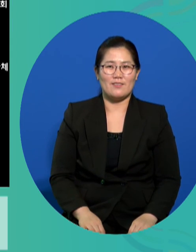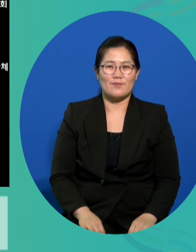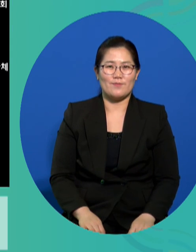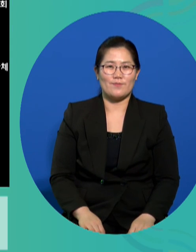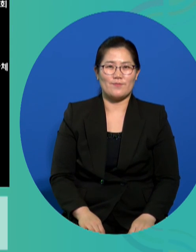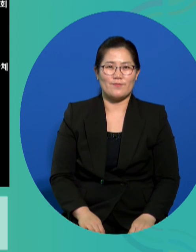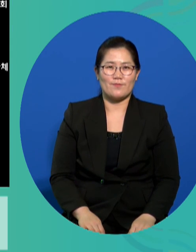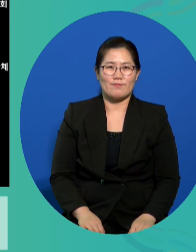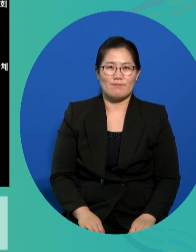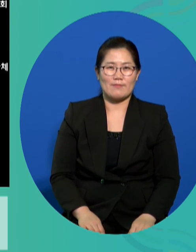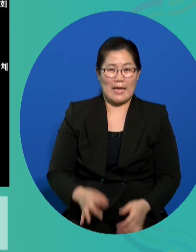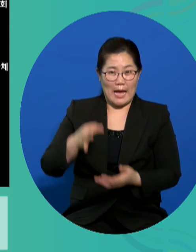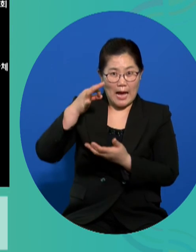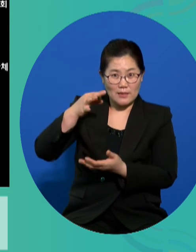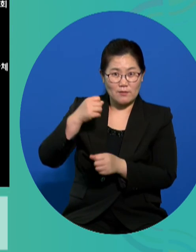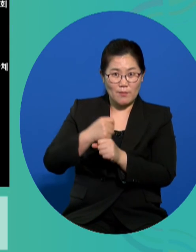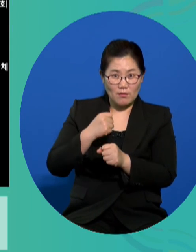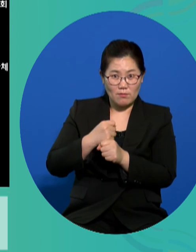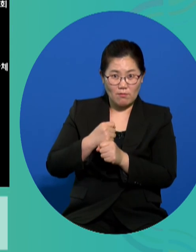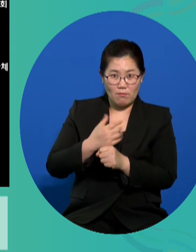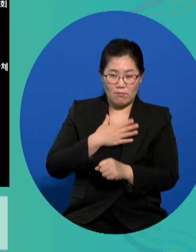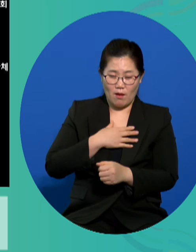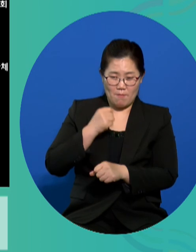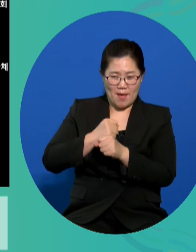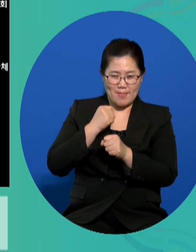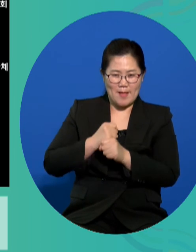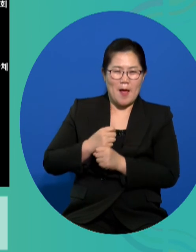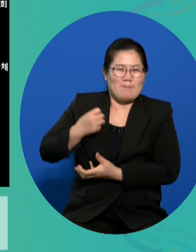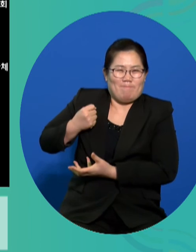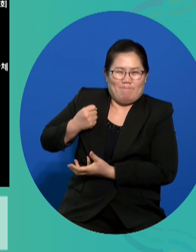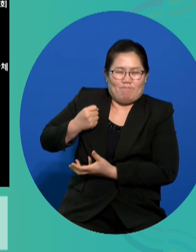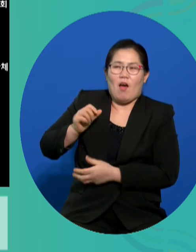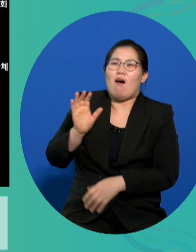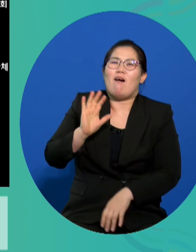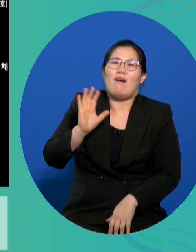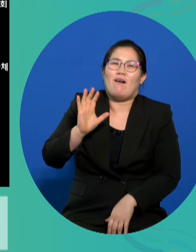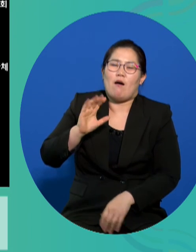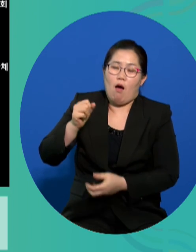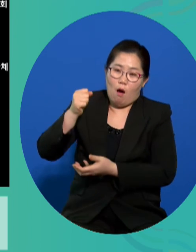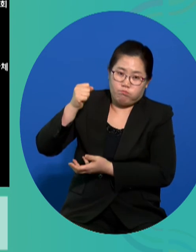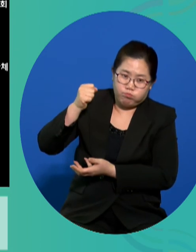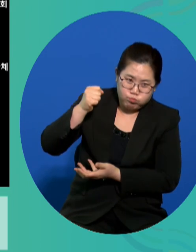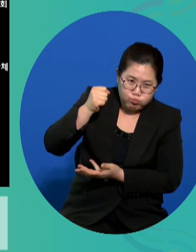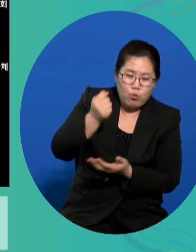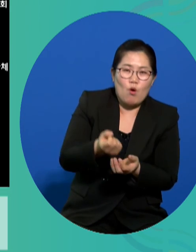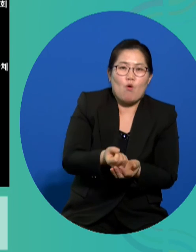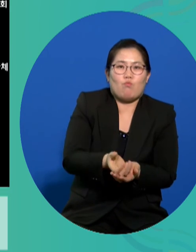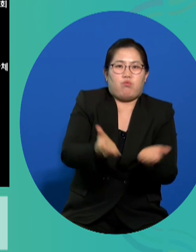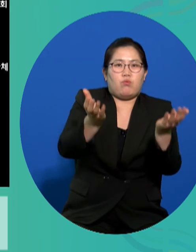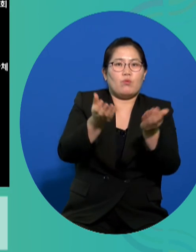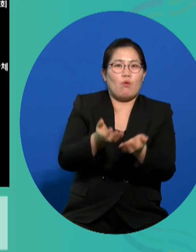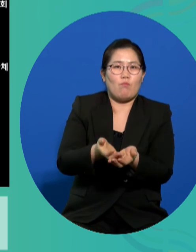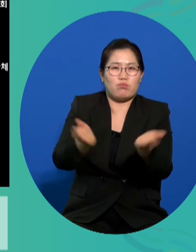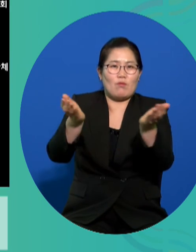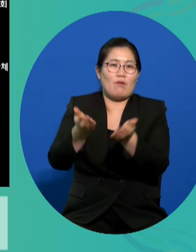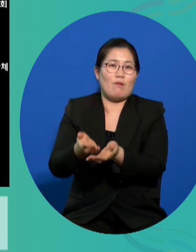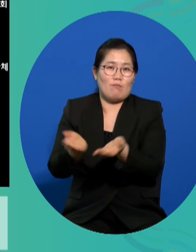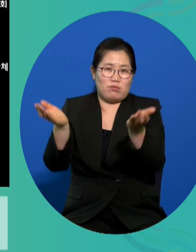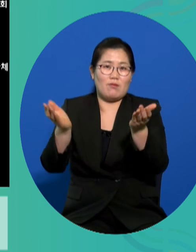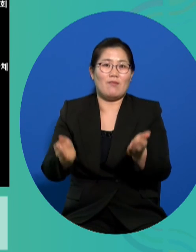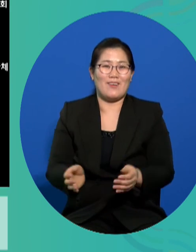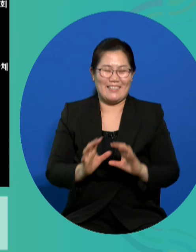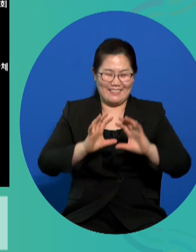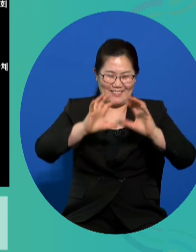가치 창출이라는 거는 내가 만들어서 그냥 갖고 있는 게 아니라 우리가 만들면 이 가치를 사실 전